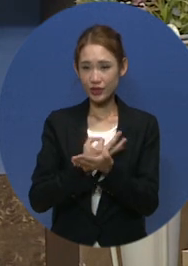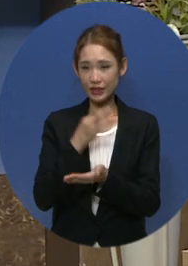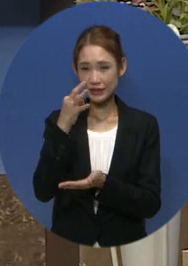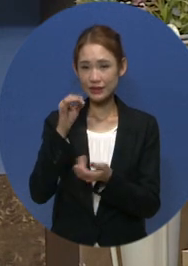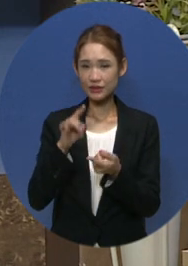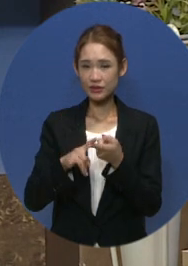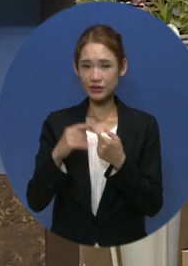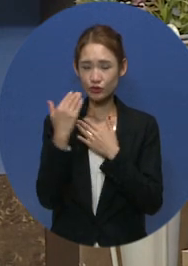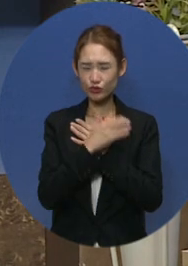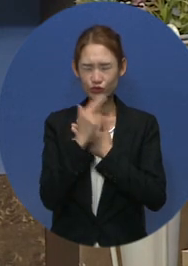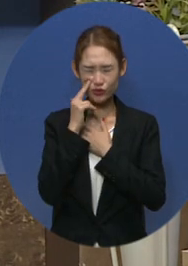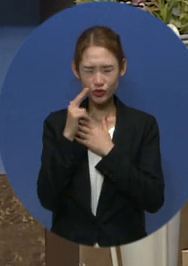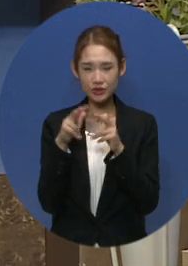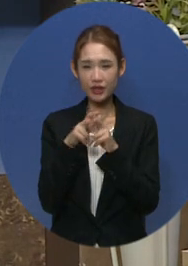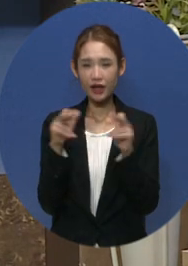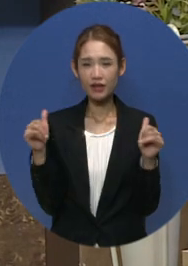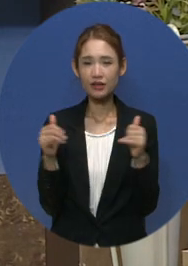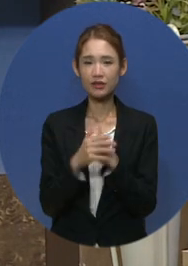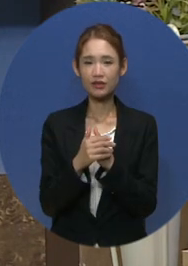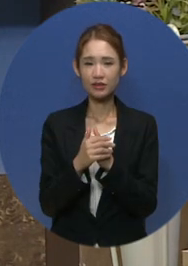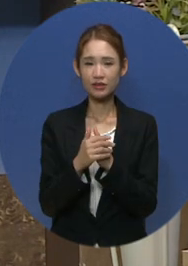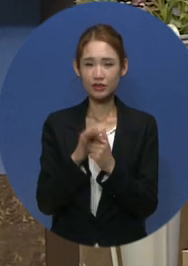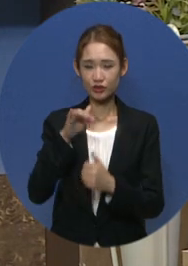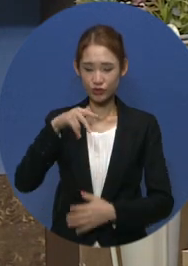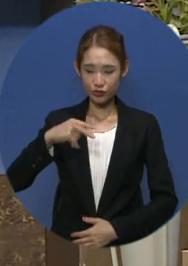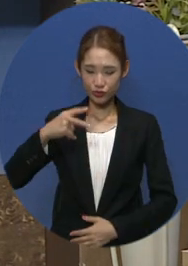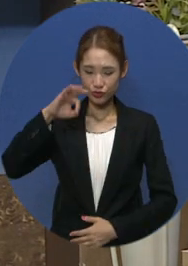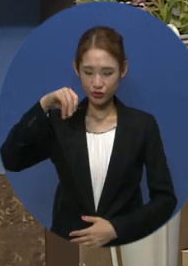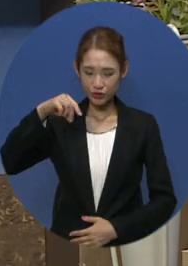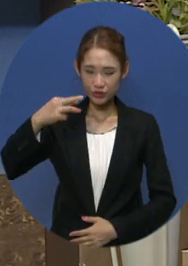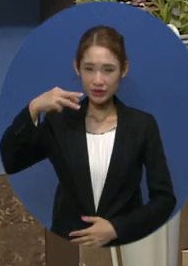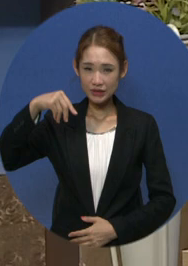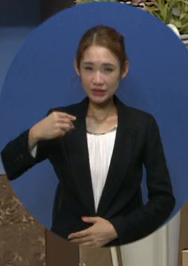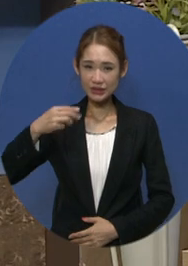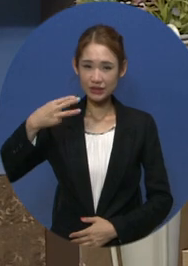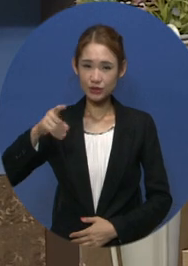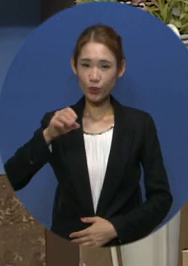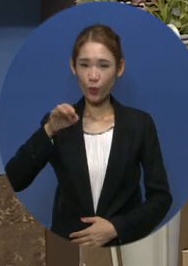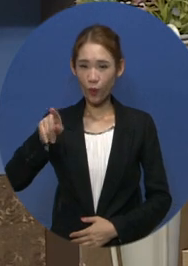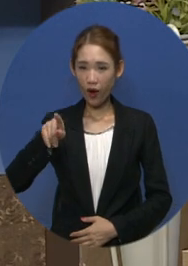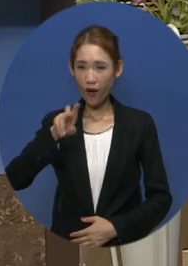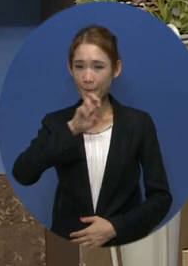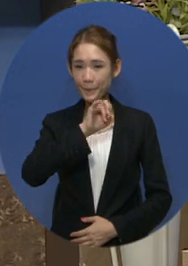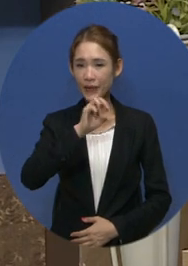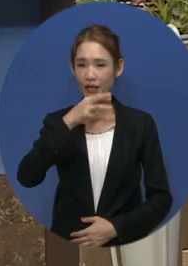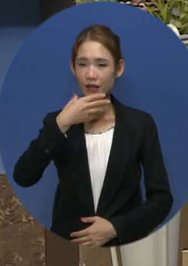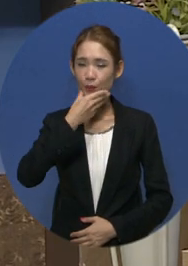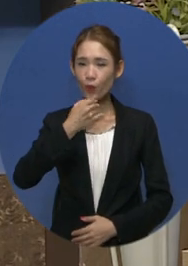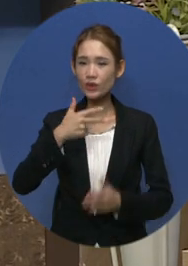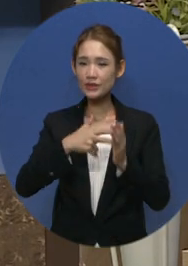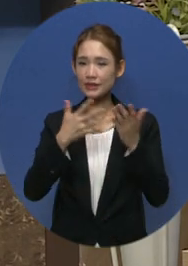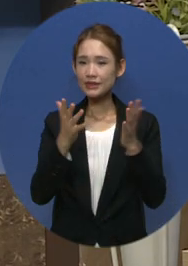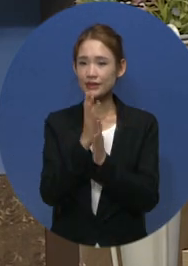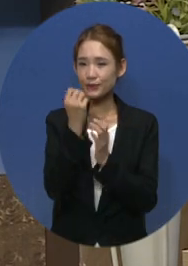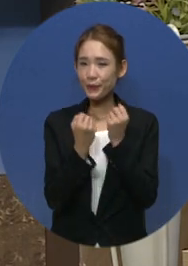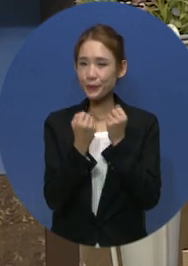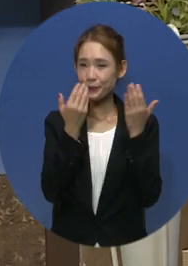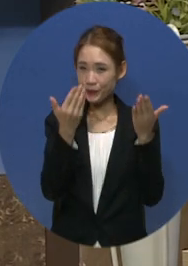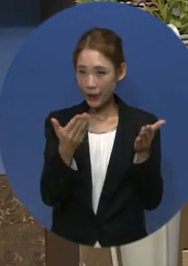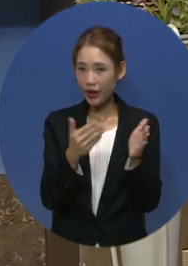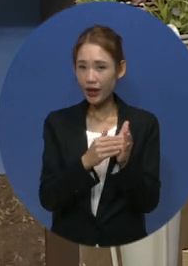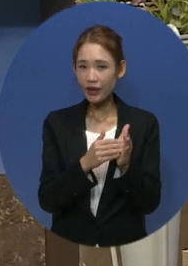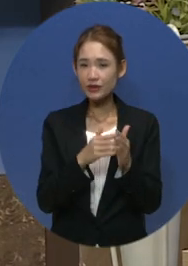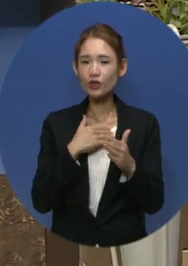장애인분들께 일자리를 네, 제공하는 네. 고딜 네. 스토어에 고딜 대해서 네. 처음에 미랄 복지재단을 소개할 때 말씀 잠깐 네, 해주셨는데요. 네. 저희